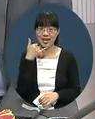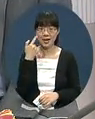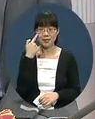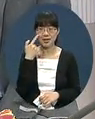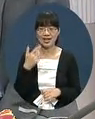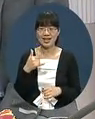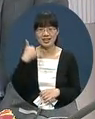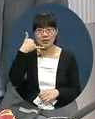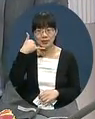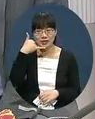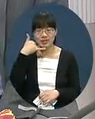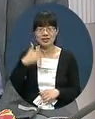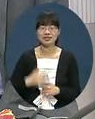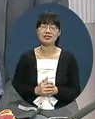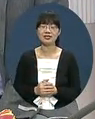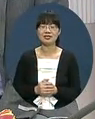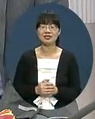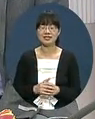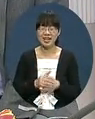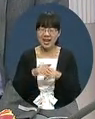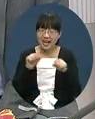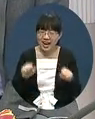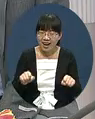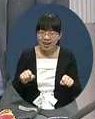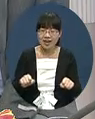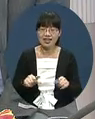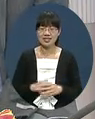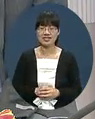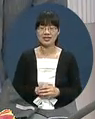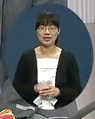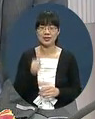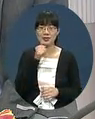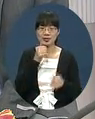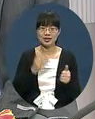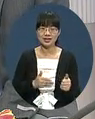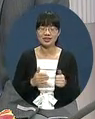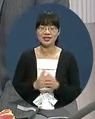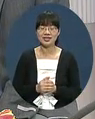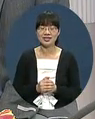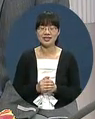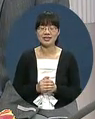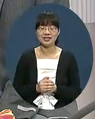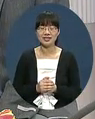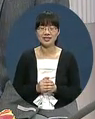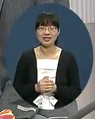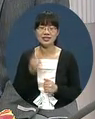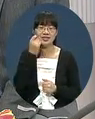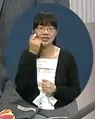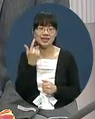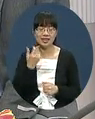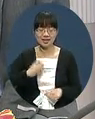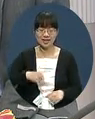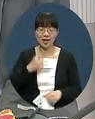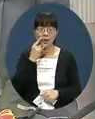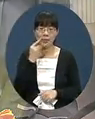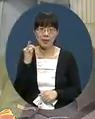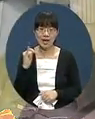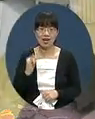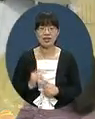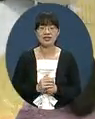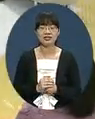받아볼게요. 여보세요. 예, 안녕하세요. 네, 자신의 소개 좀 부탁드립니다. 예. 6개월 된 여자의